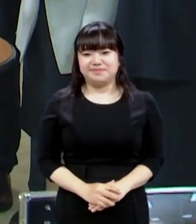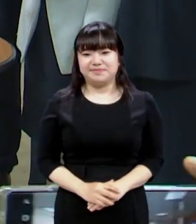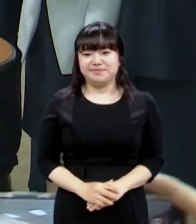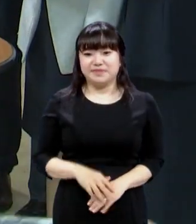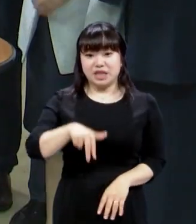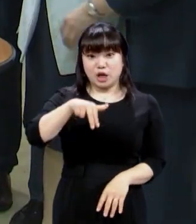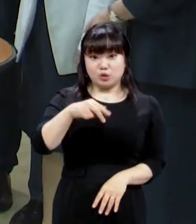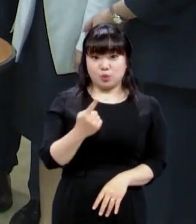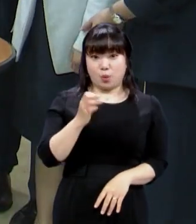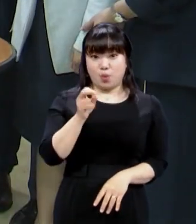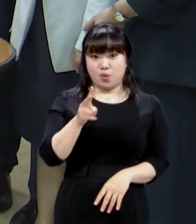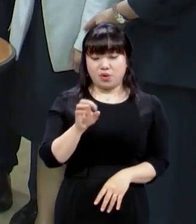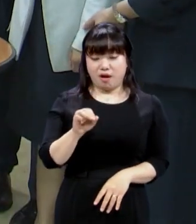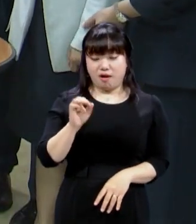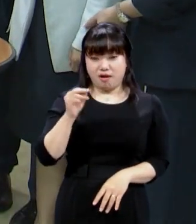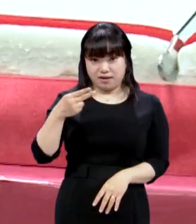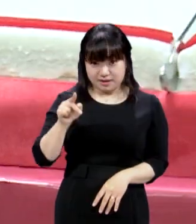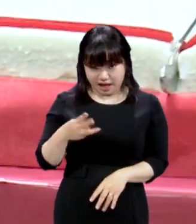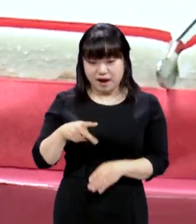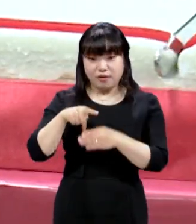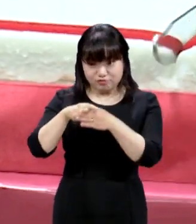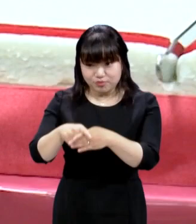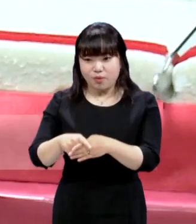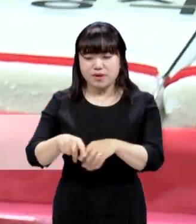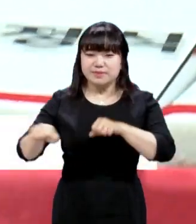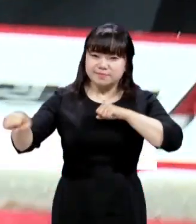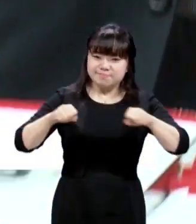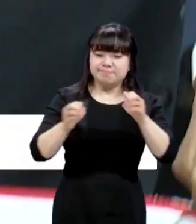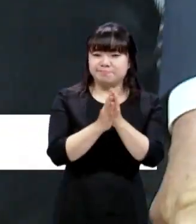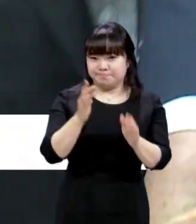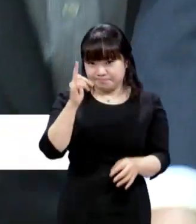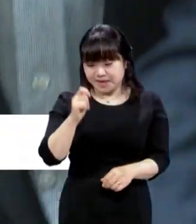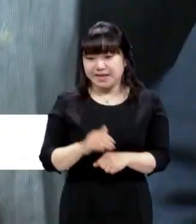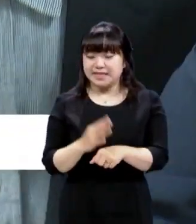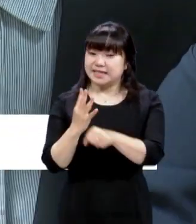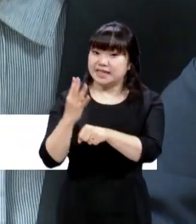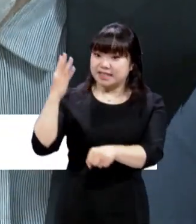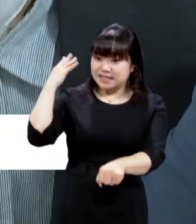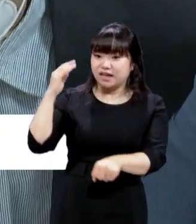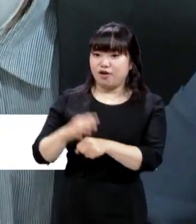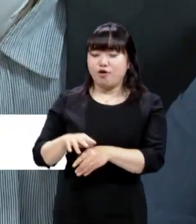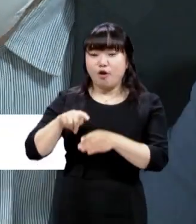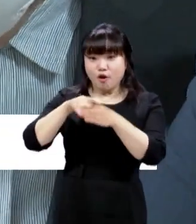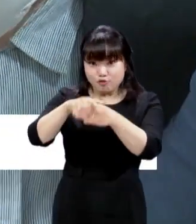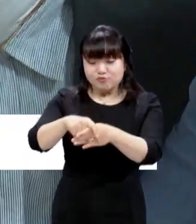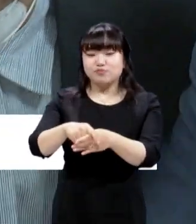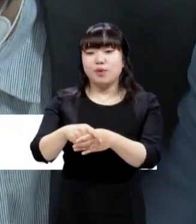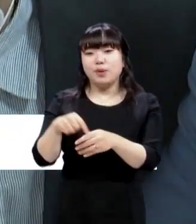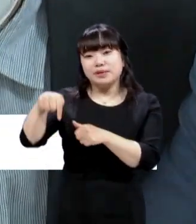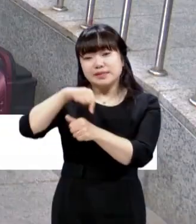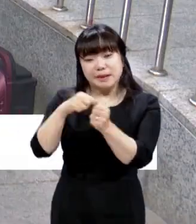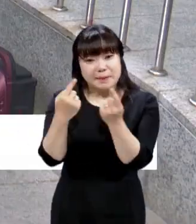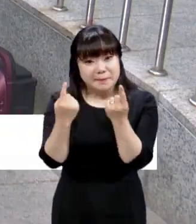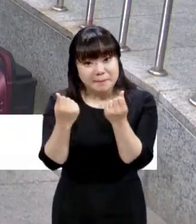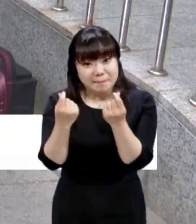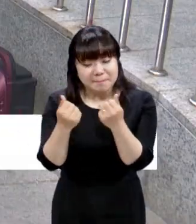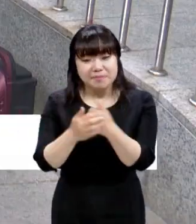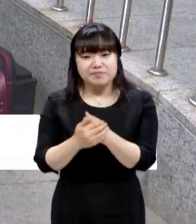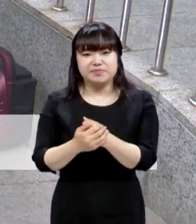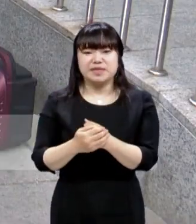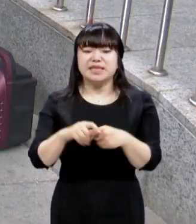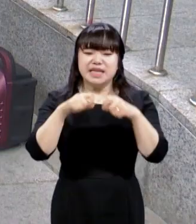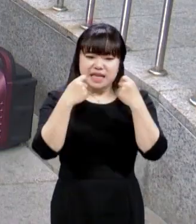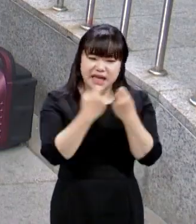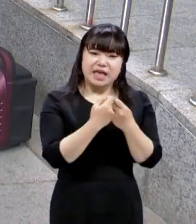조영 달 교육과 후보도 공식 선거운동에 들어왔습니다 4년 전 교육감 선거 출마 때와 마찬가지로 사교육비를